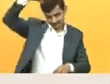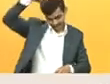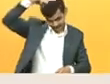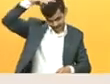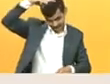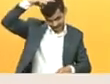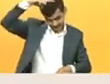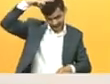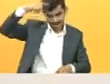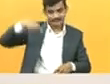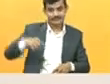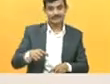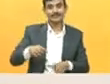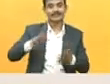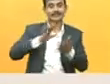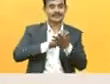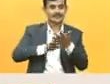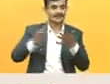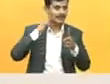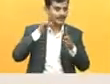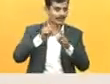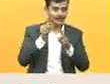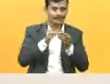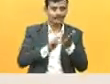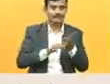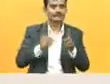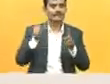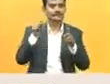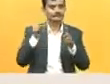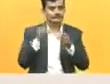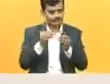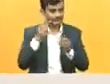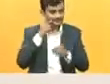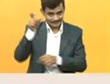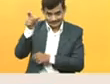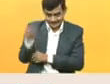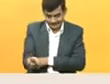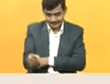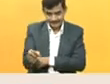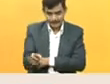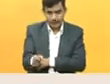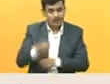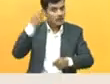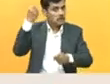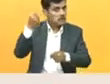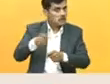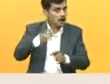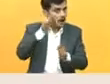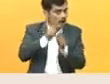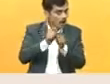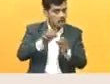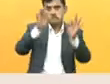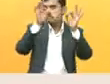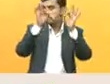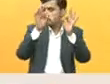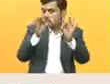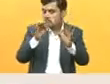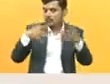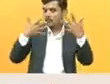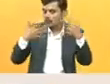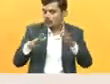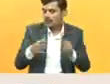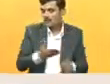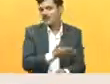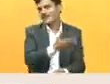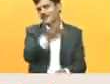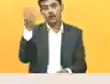के हिडुम्बी जी, उनका काम भी बहुत प्रेरित करने वाला है। आपको